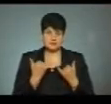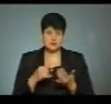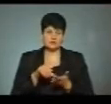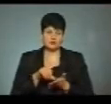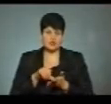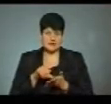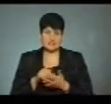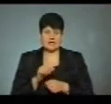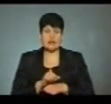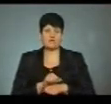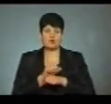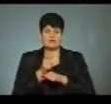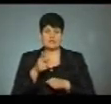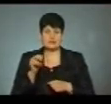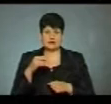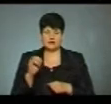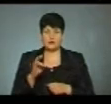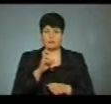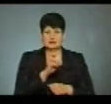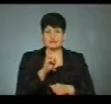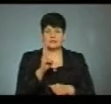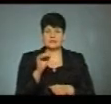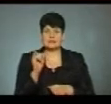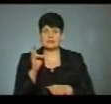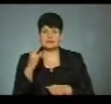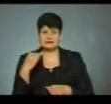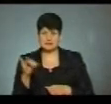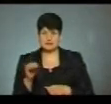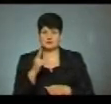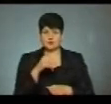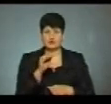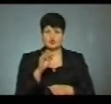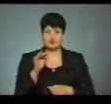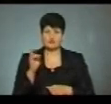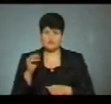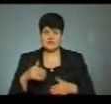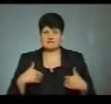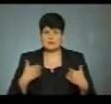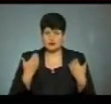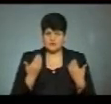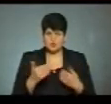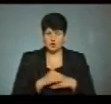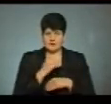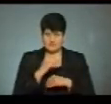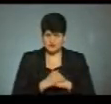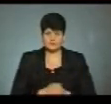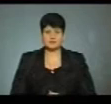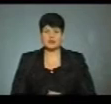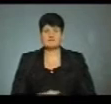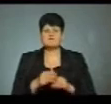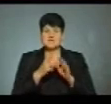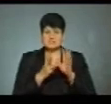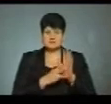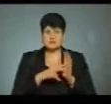учасники Революції Гідності Богдан Кіндій та Петро Жовтовський. Вітаю вас. Доброго дня. Доброго дня, добрий вечір. 18